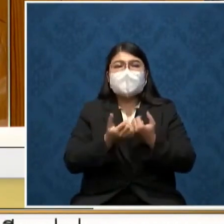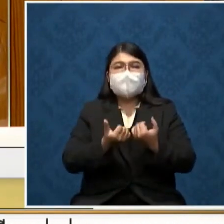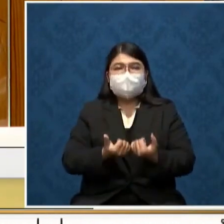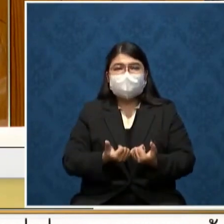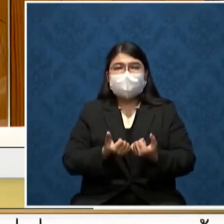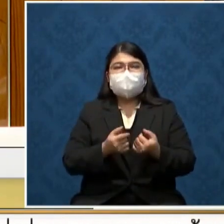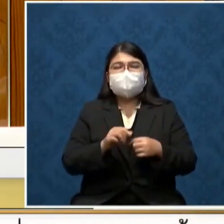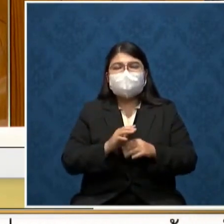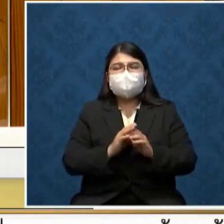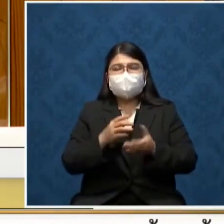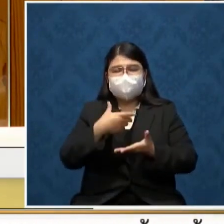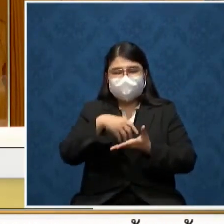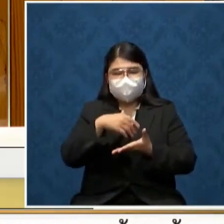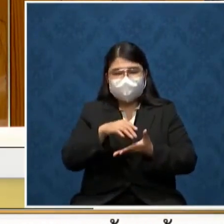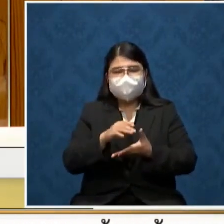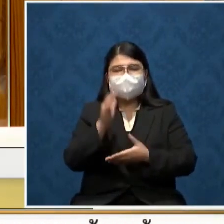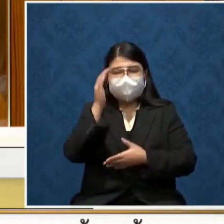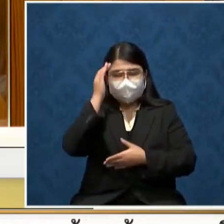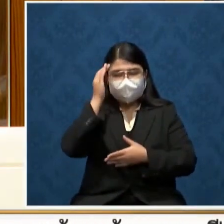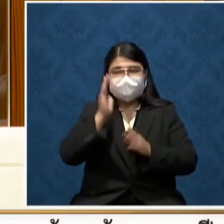สุพิสารครับขอบคุณครับ